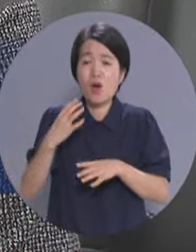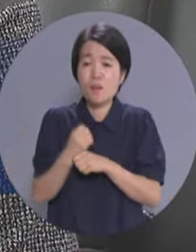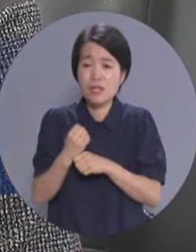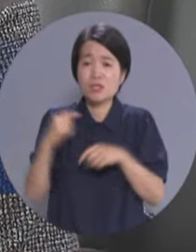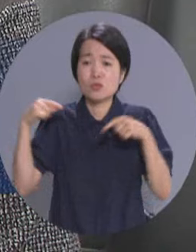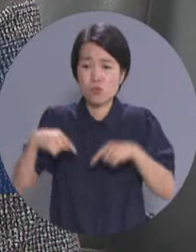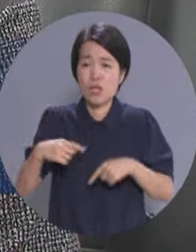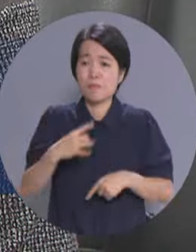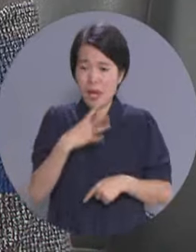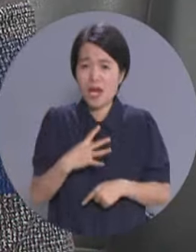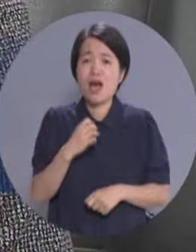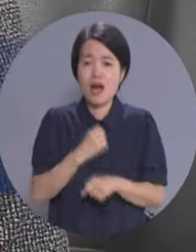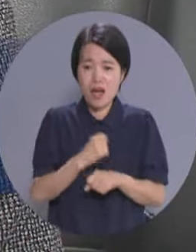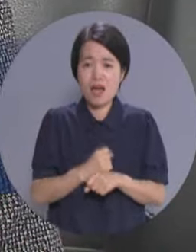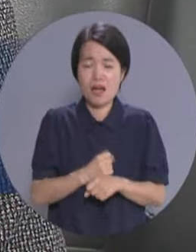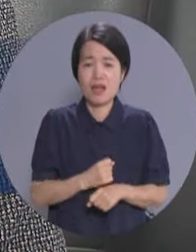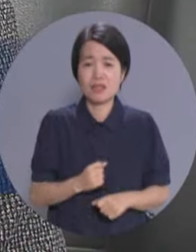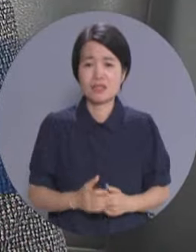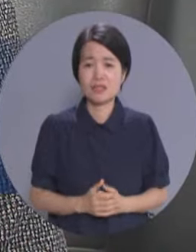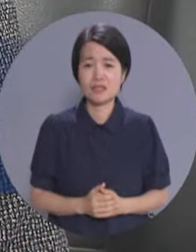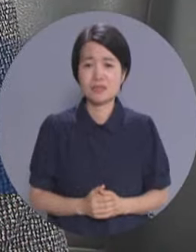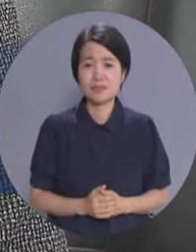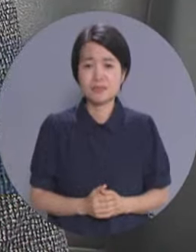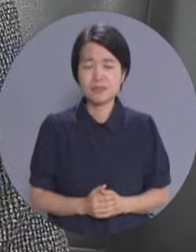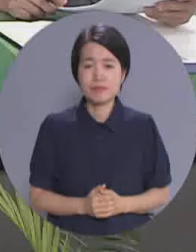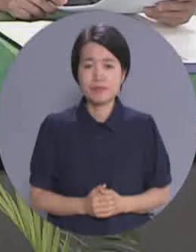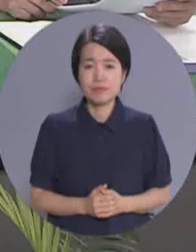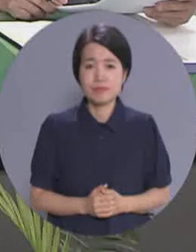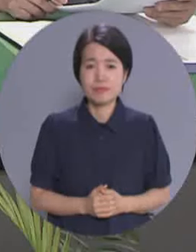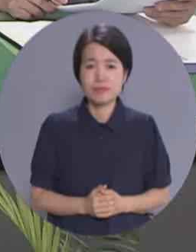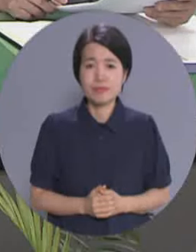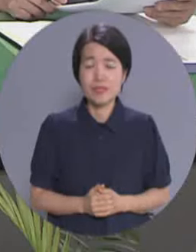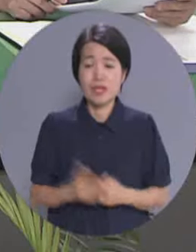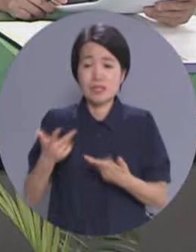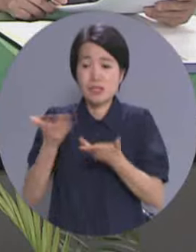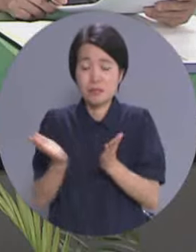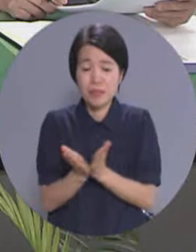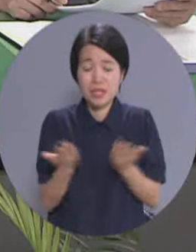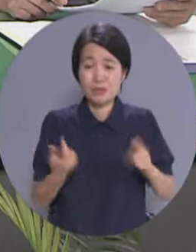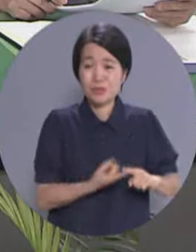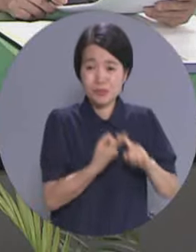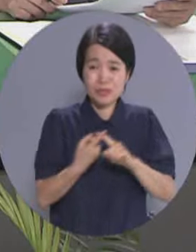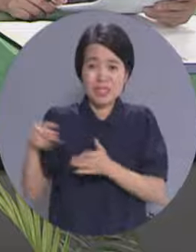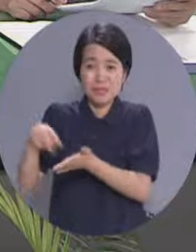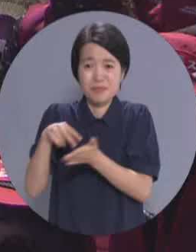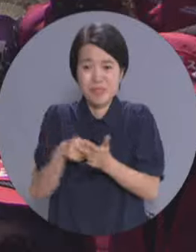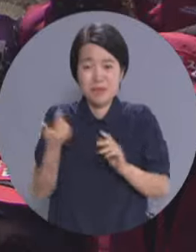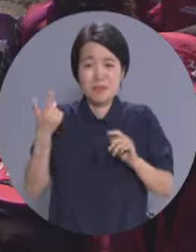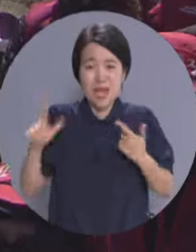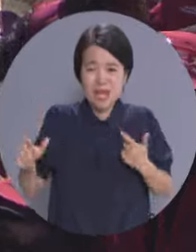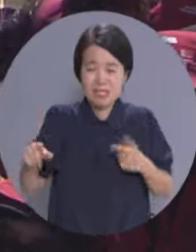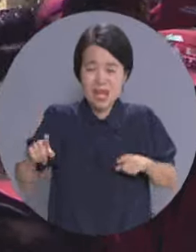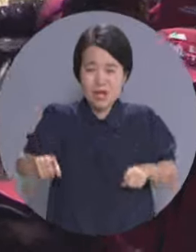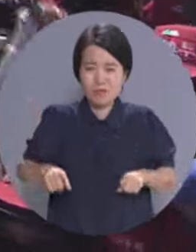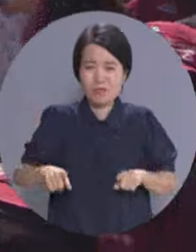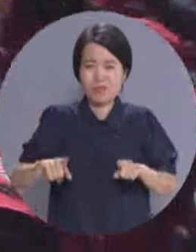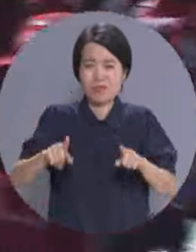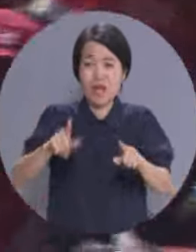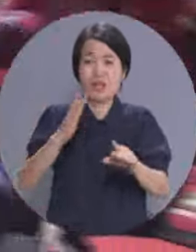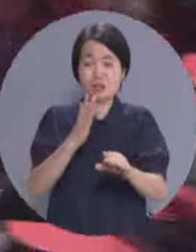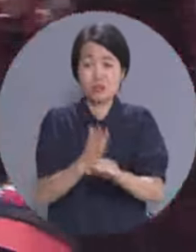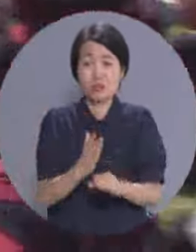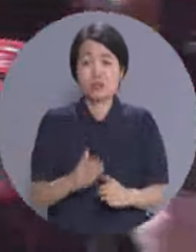해야 되냐. 이것만 가지고 의논을 해야지. 협의회와 노조 모두 서로 주장을 반박하며 평행선을 달리는